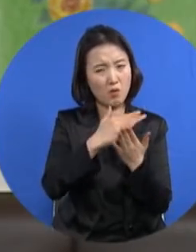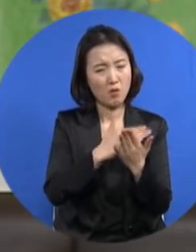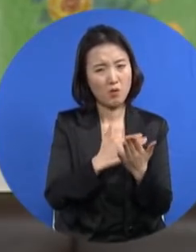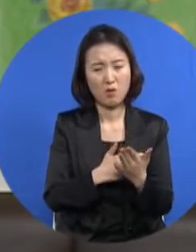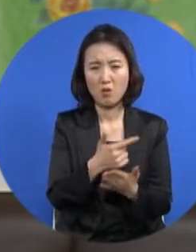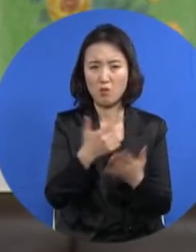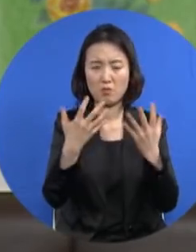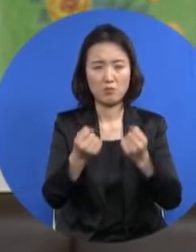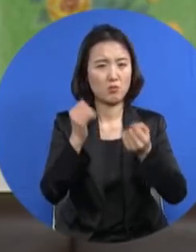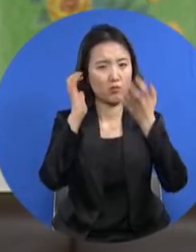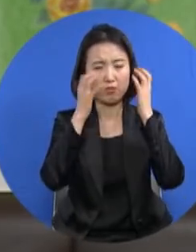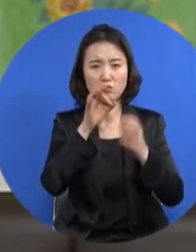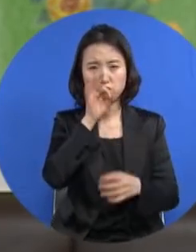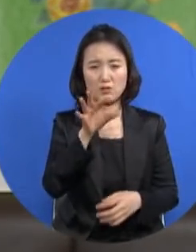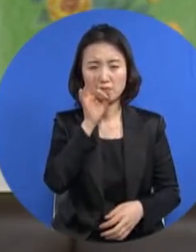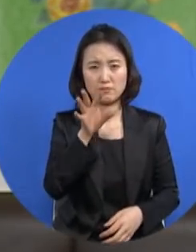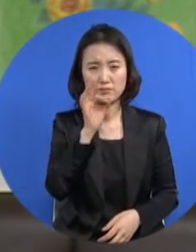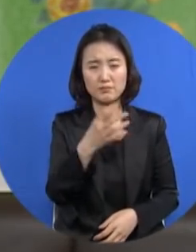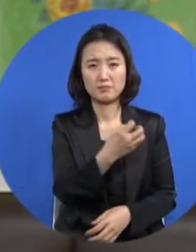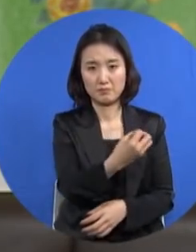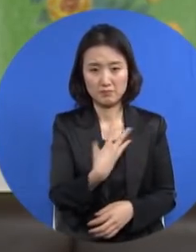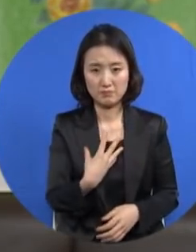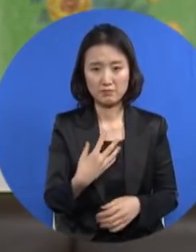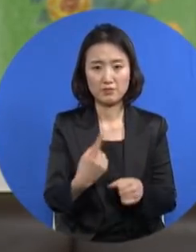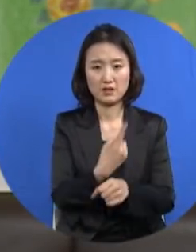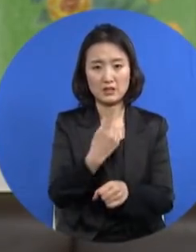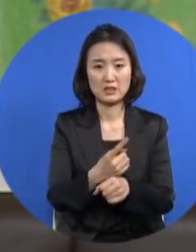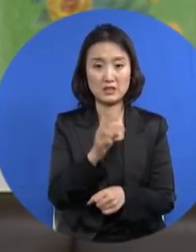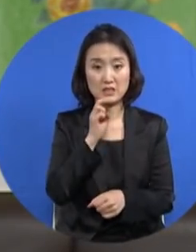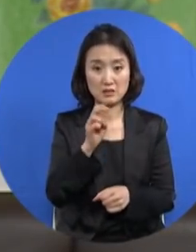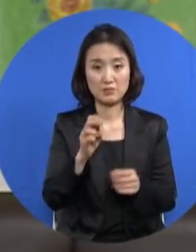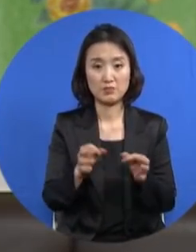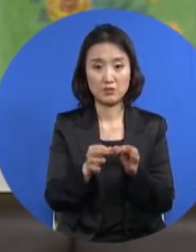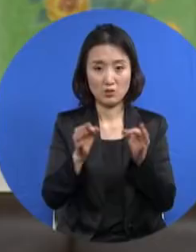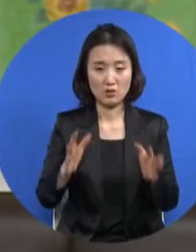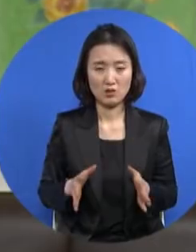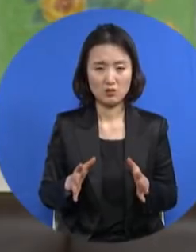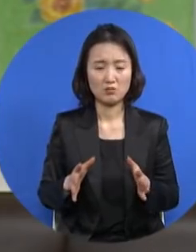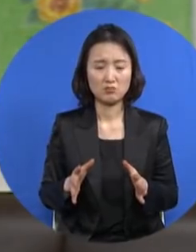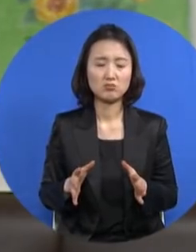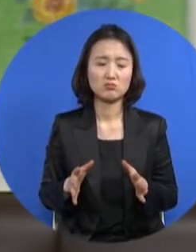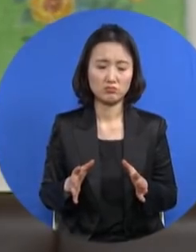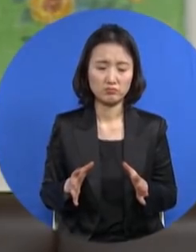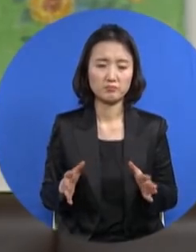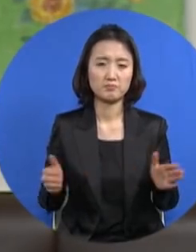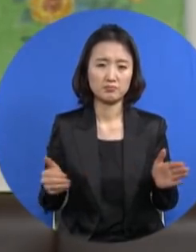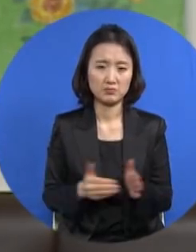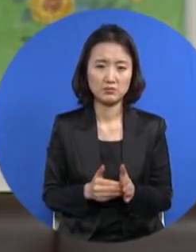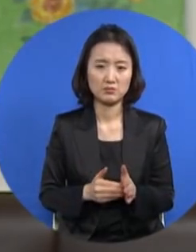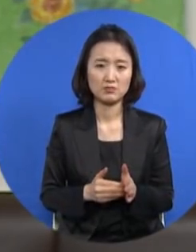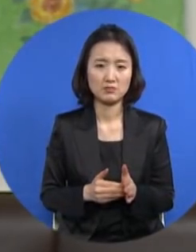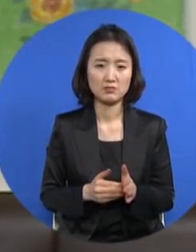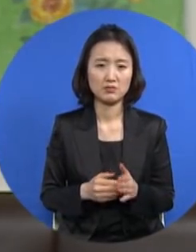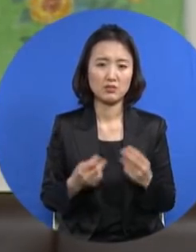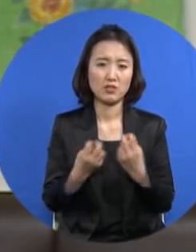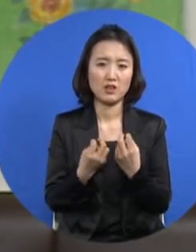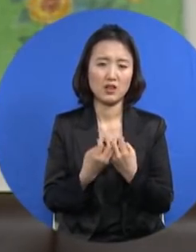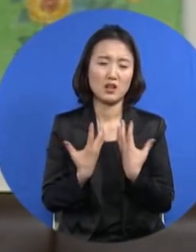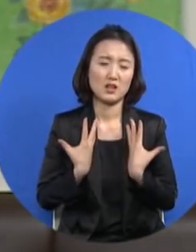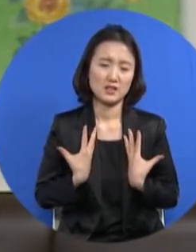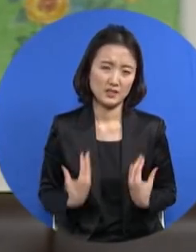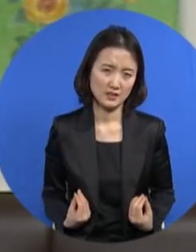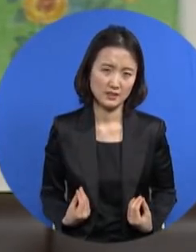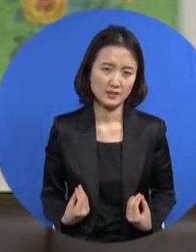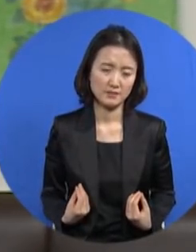가지 불가능하다고 해서 1시간 20분 하고 나와서 남편이랑 되게 힘 빠진다